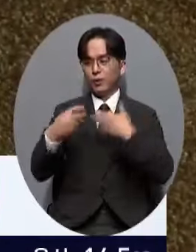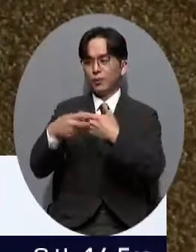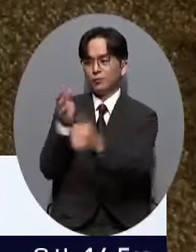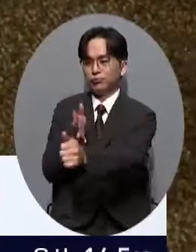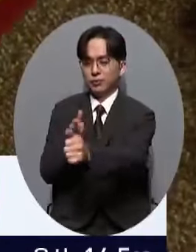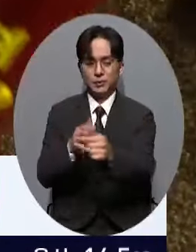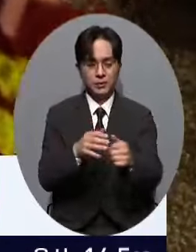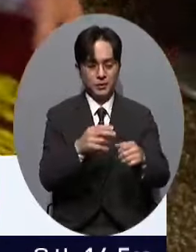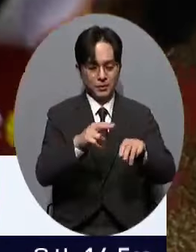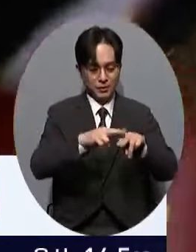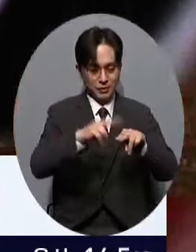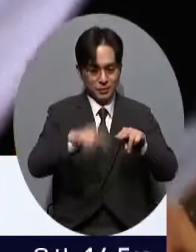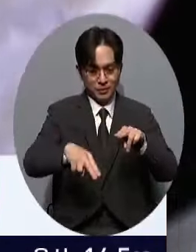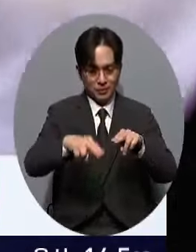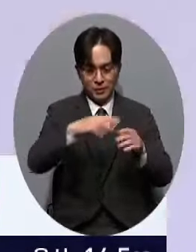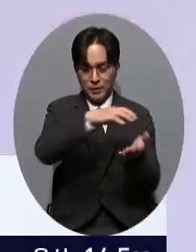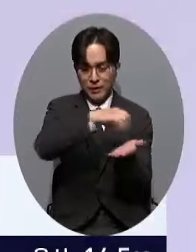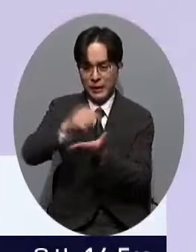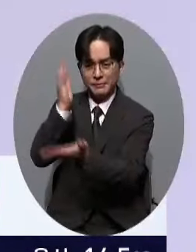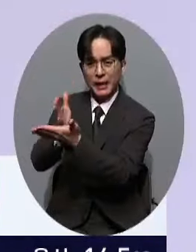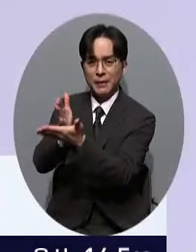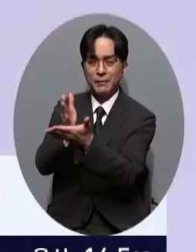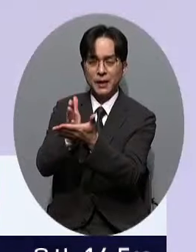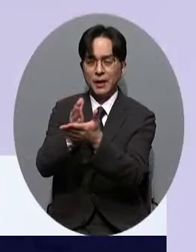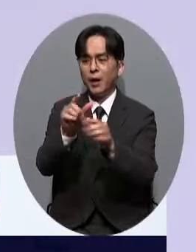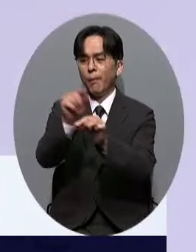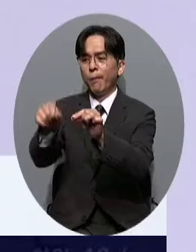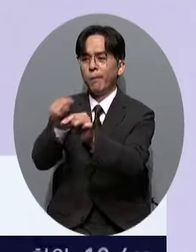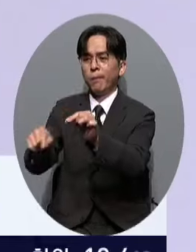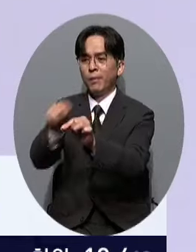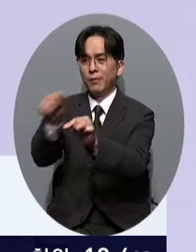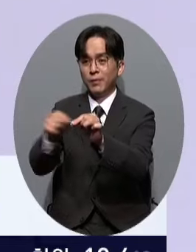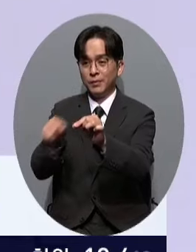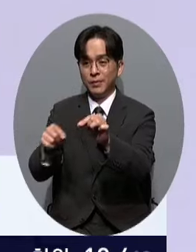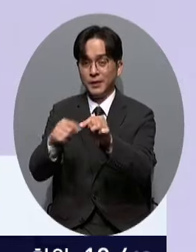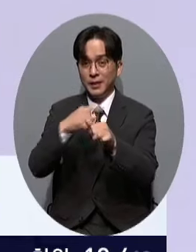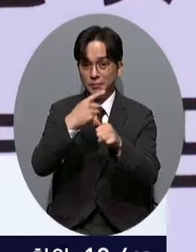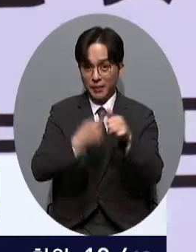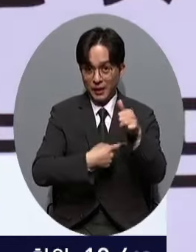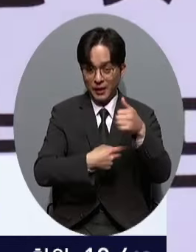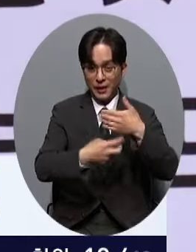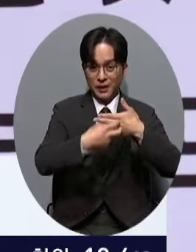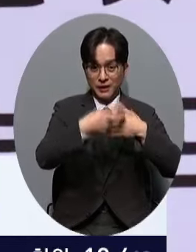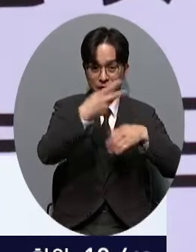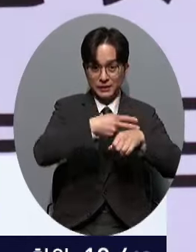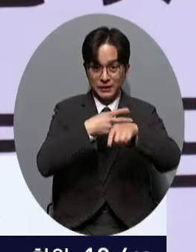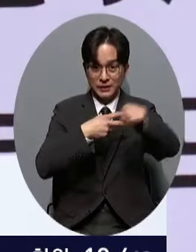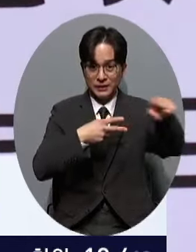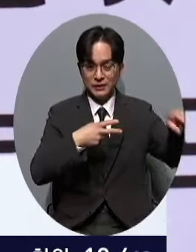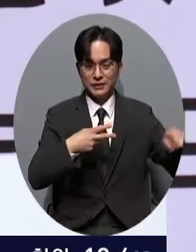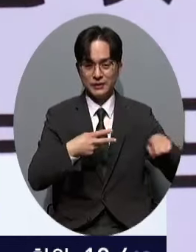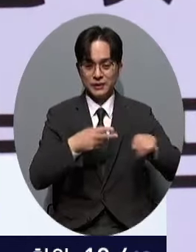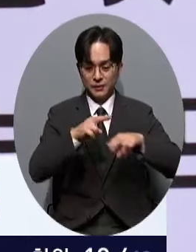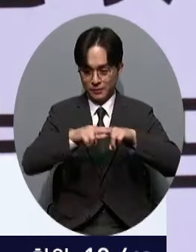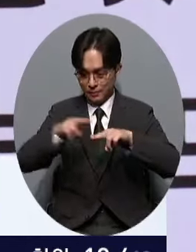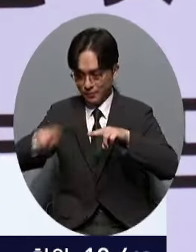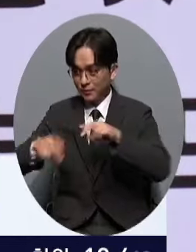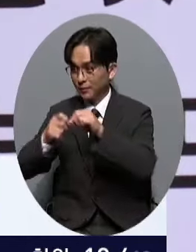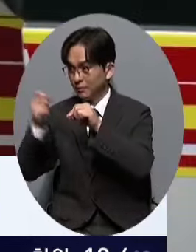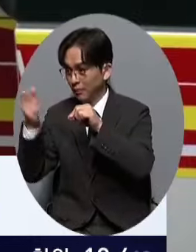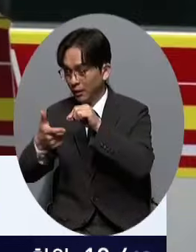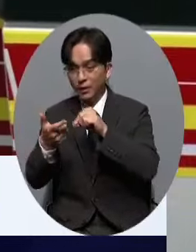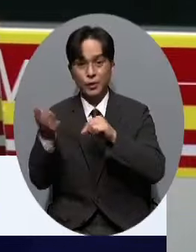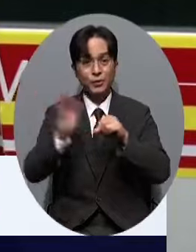수리하지 말 것을 명령했습니다. 이 때문에 미복귀 전공의는 다른 병원 재취업도 못해 오도